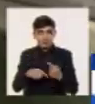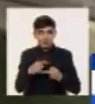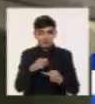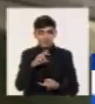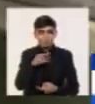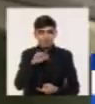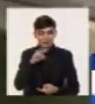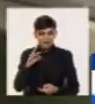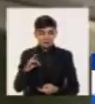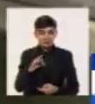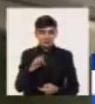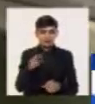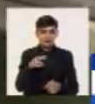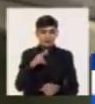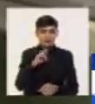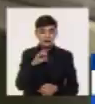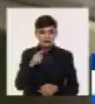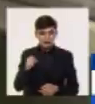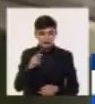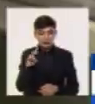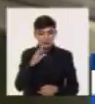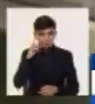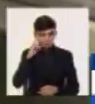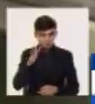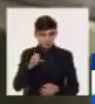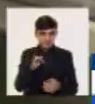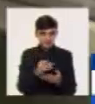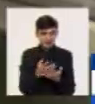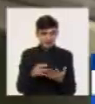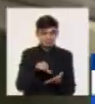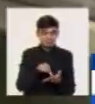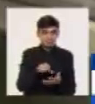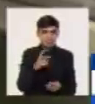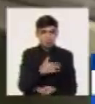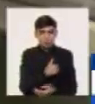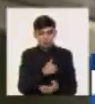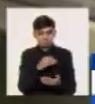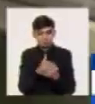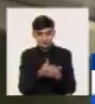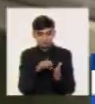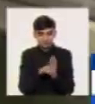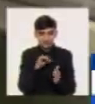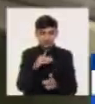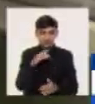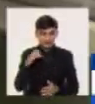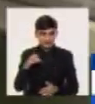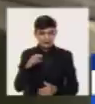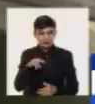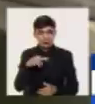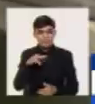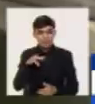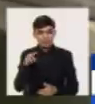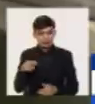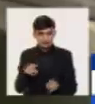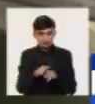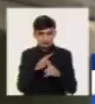Дариға Назарбаева болады деп болжап отыр. Бір жармай қалған саяси науқанға кімдерді қатыстыратынын ЖСДП-дан өзге партиялар түгел